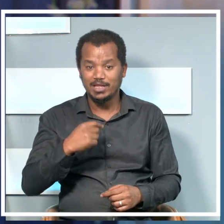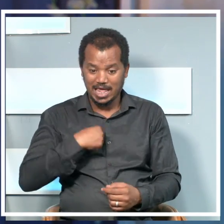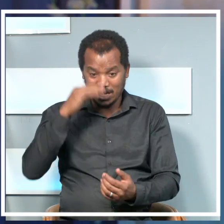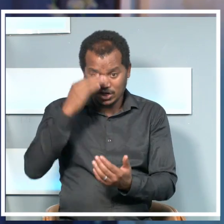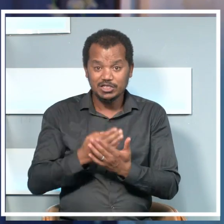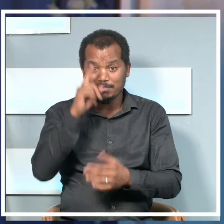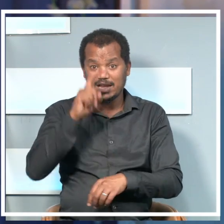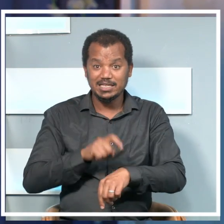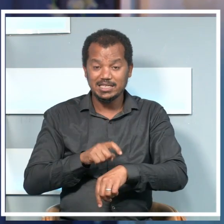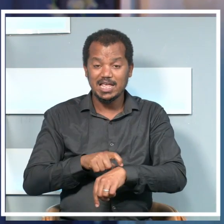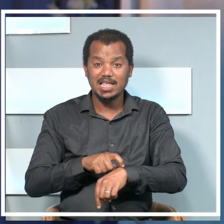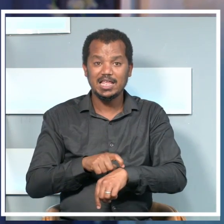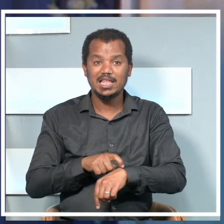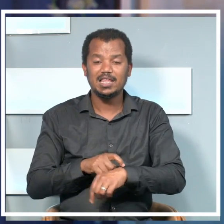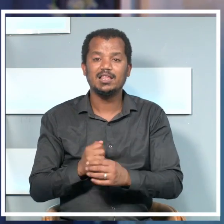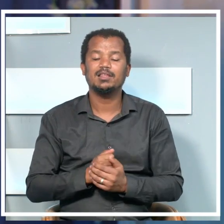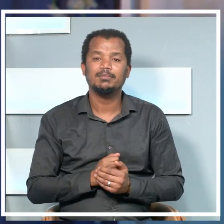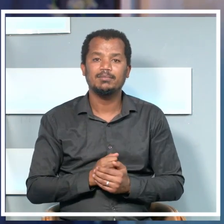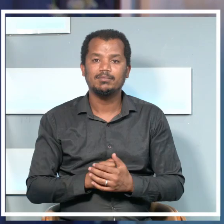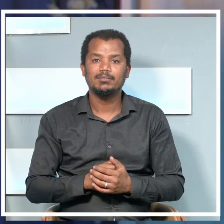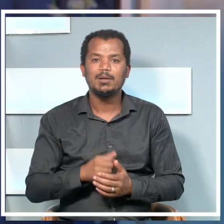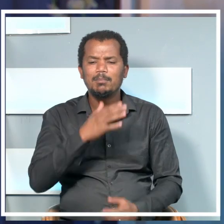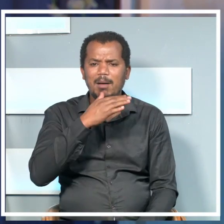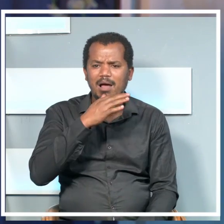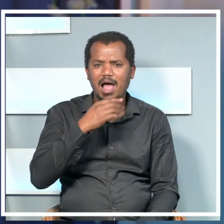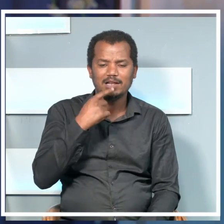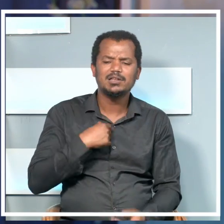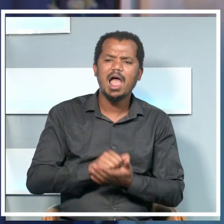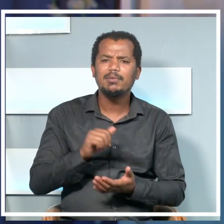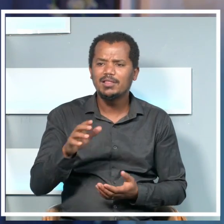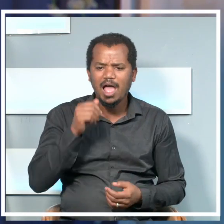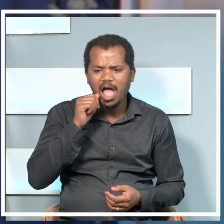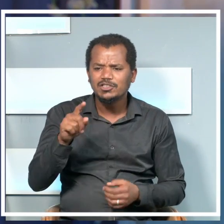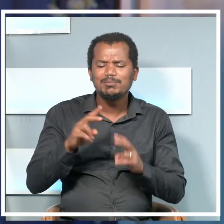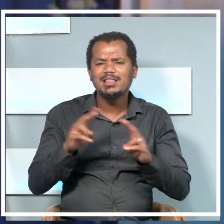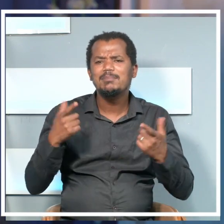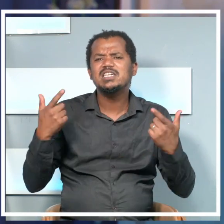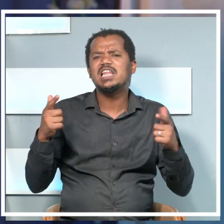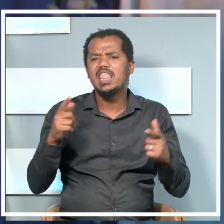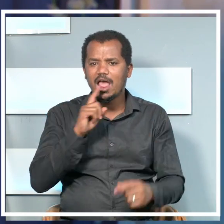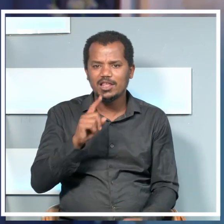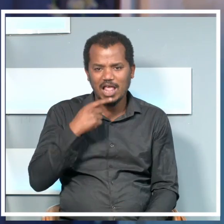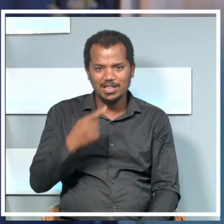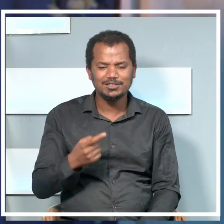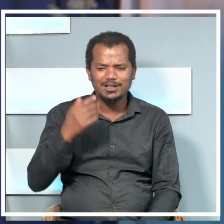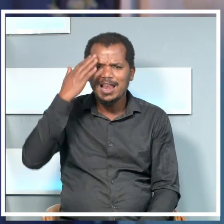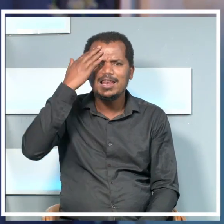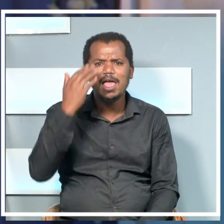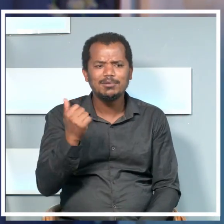ልጄን ባንድ ወቅት ማሚ ያለችኝ አቤት አንቺ እኮ በጣም እድለኛ ነሽ